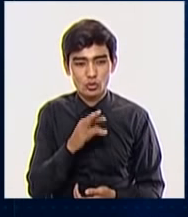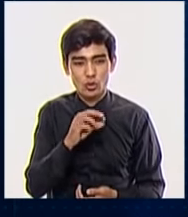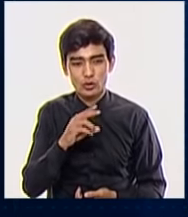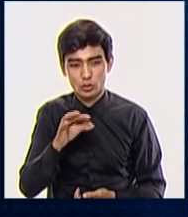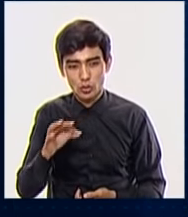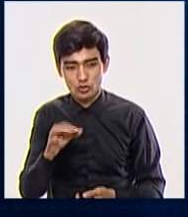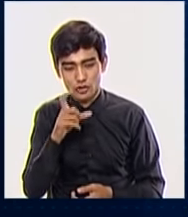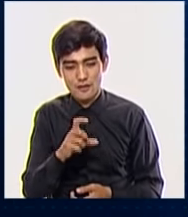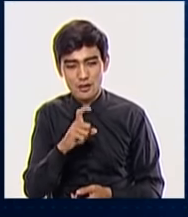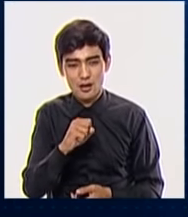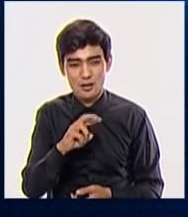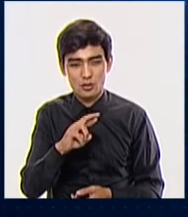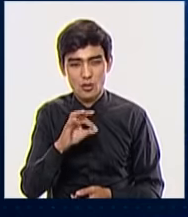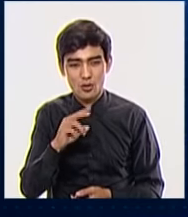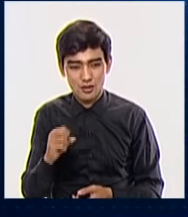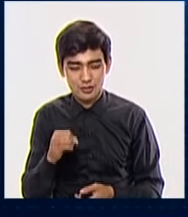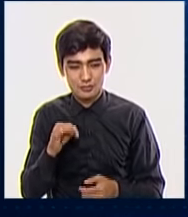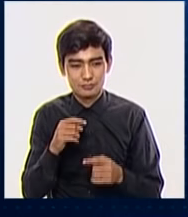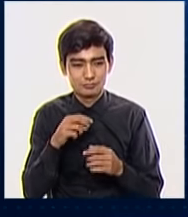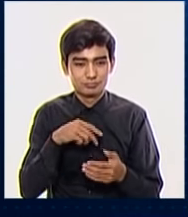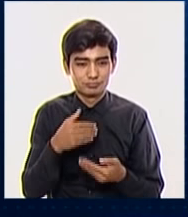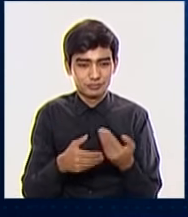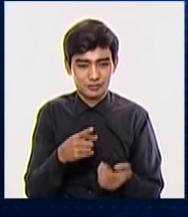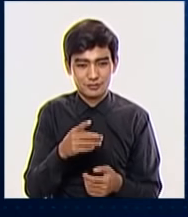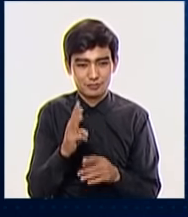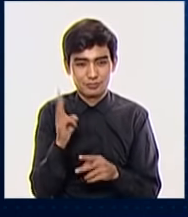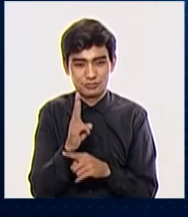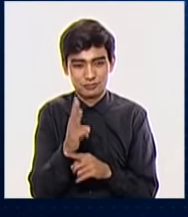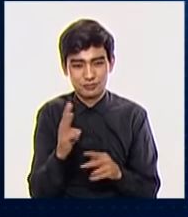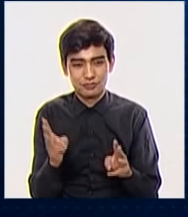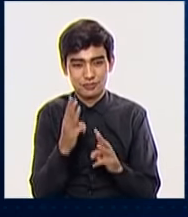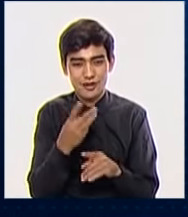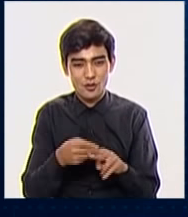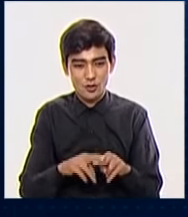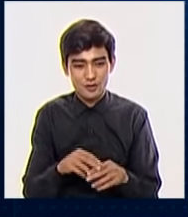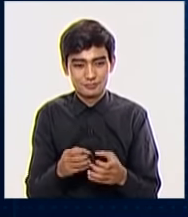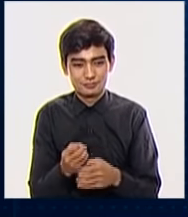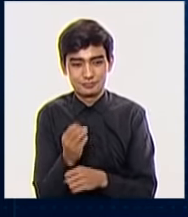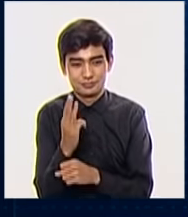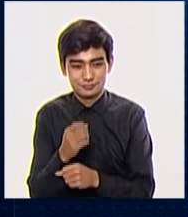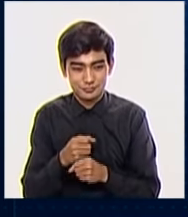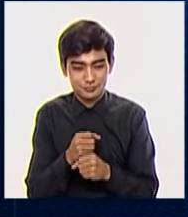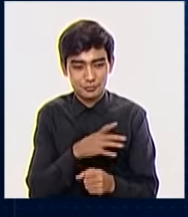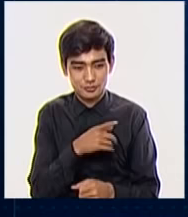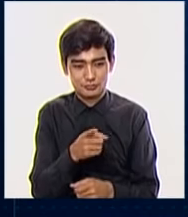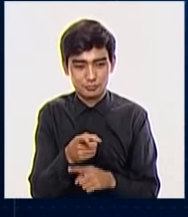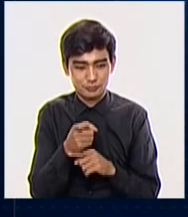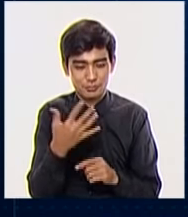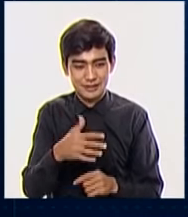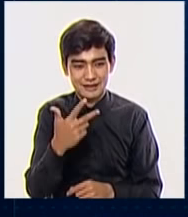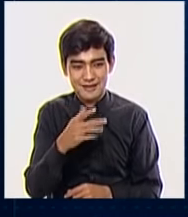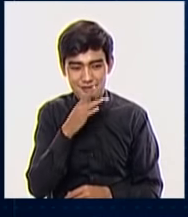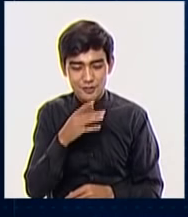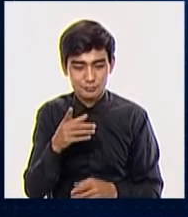Кайоко Такахаши пошла на радикальные меры. Решила потушить олимпийский огонь из водяного пистолета. Так 53-летняя